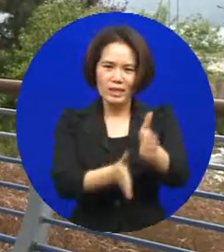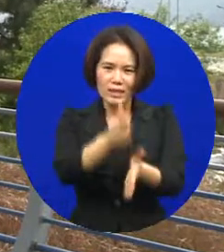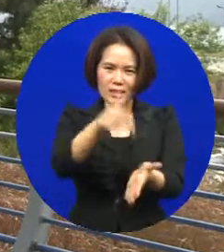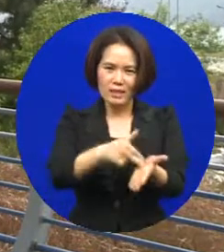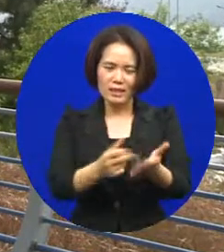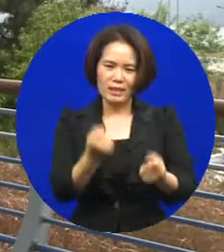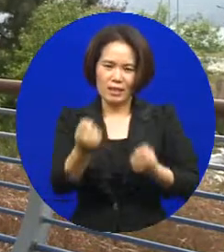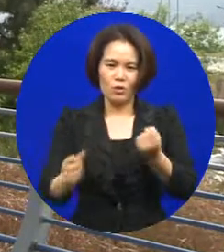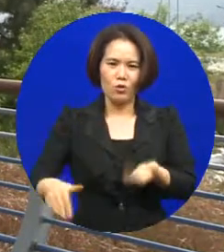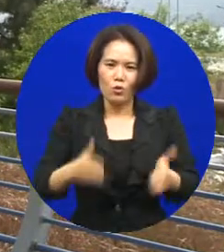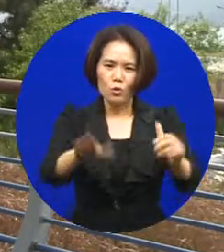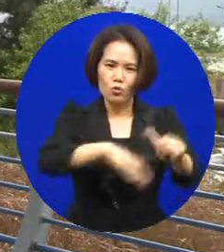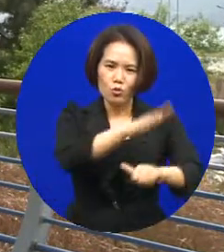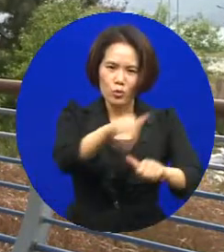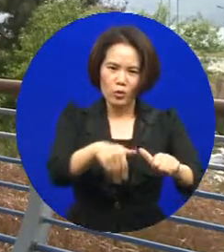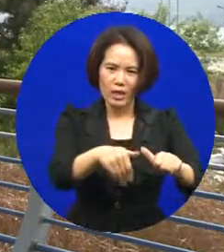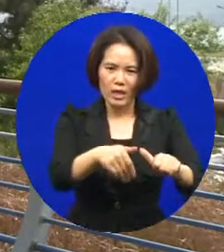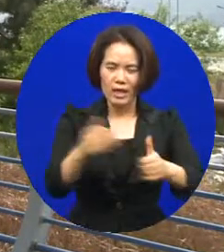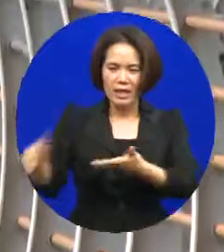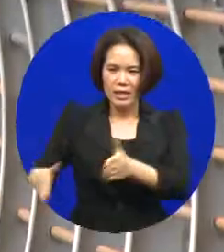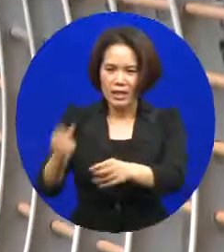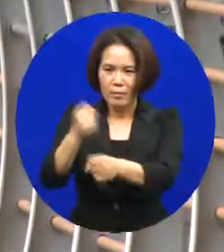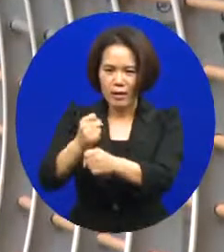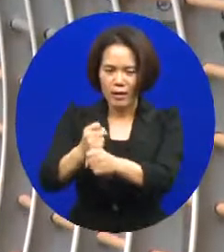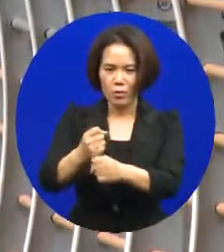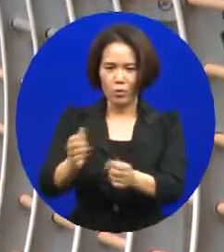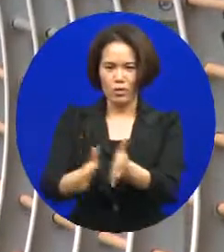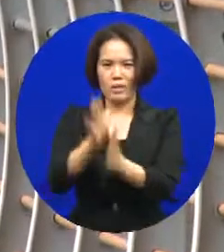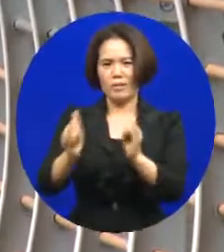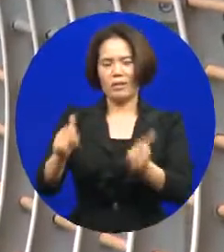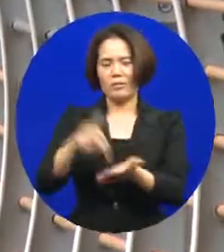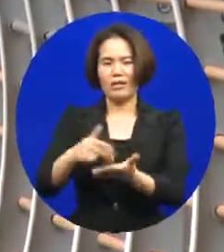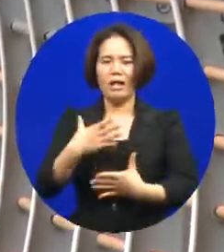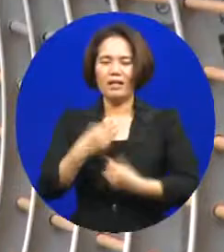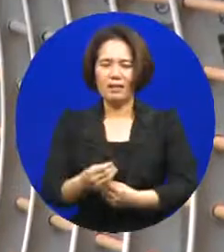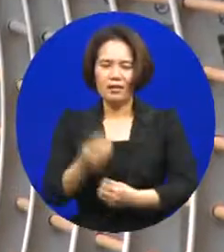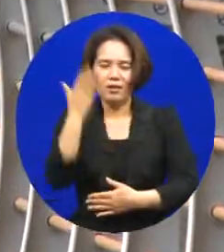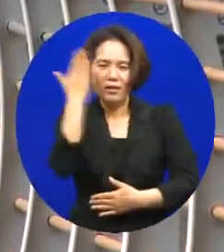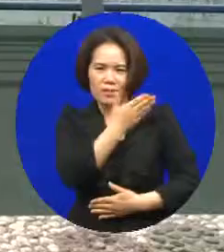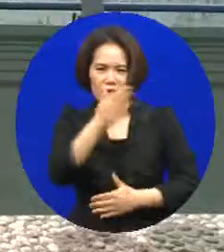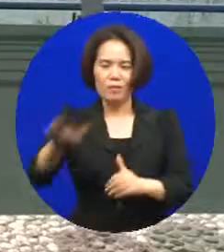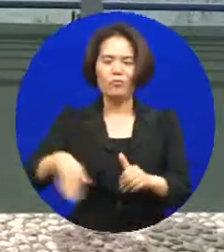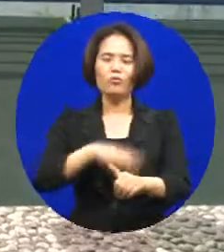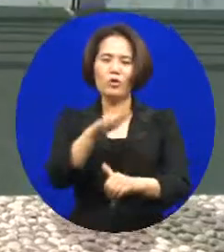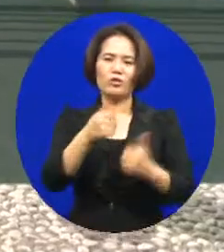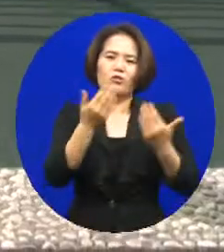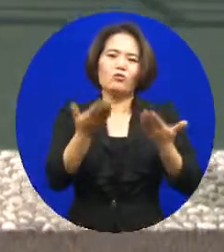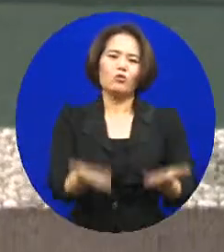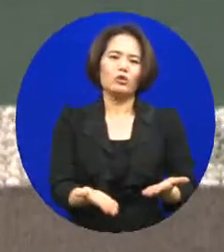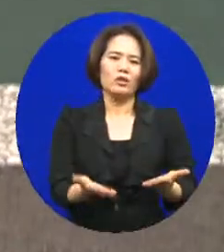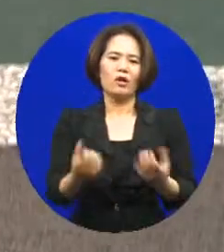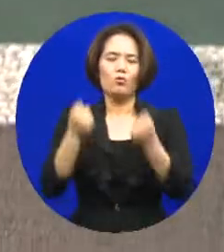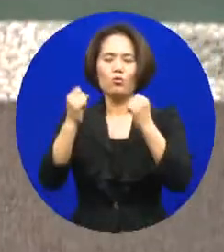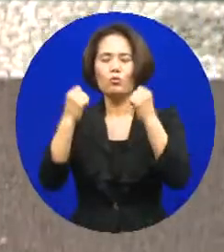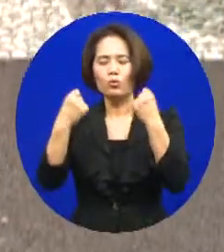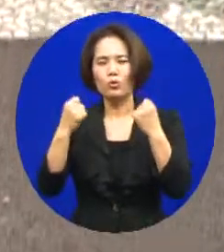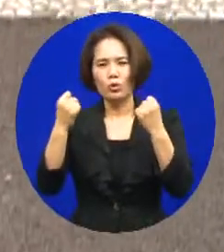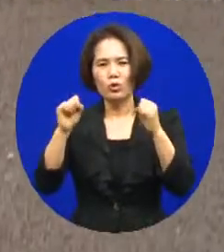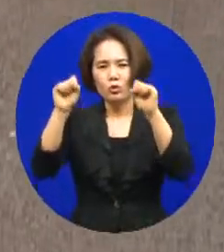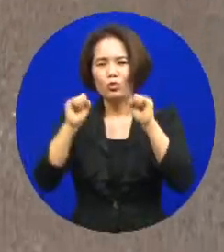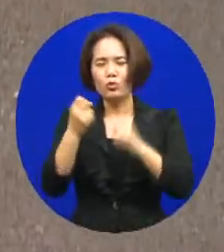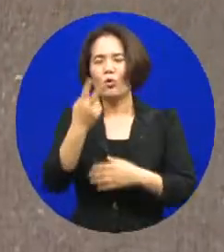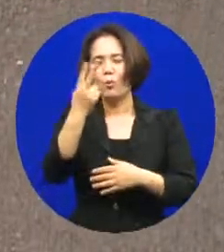용인시는 자전거 도로 주변에 녹지를 조성하고 시민들이 안전하고 쾌적한 분위기 속에서 휴식과 운동을 즐길 수